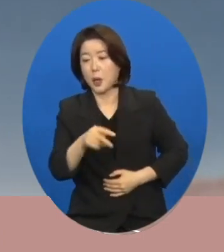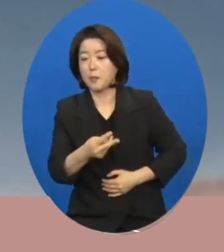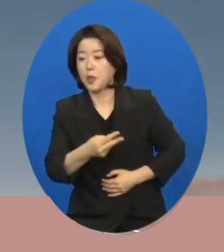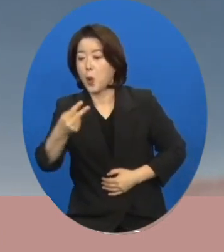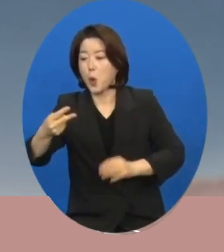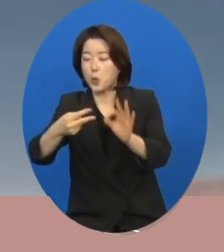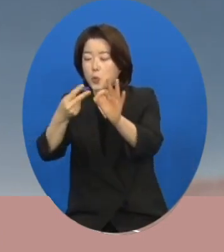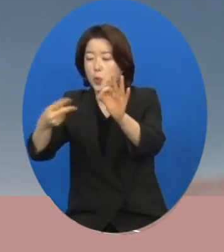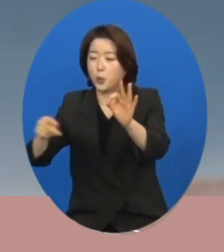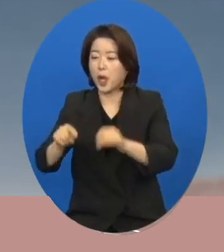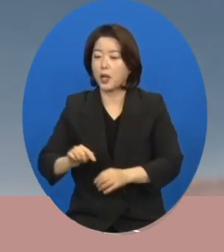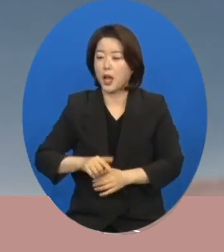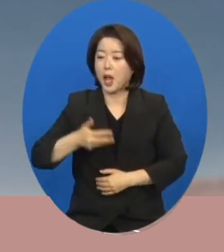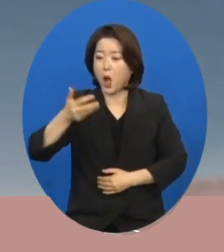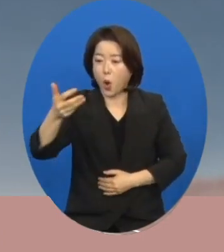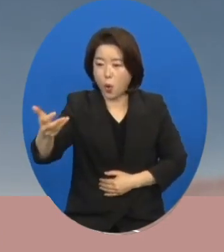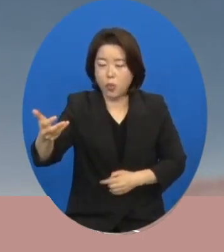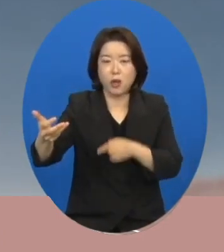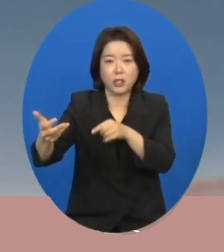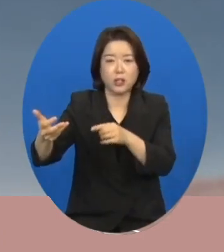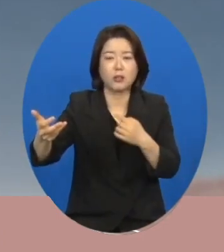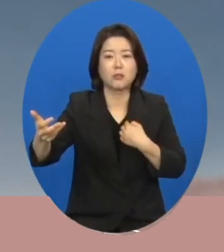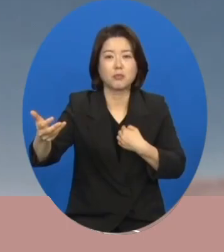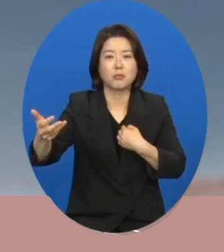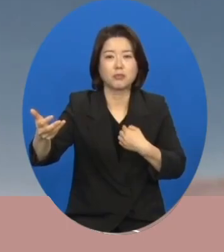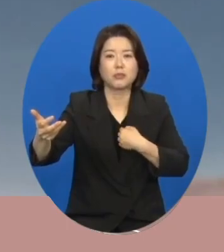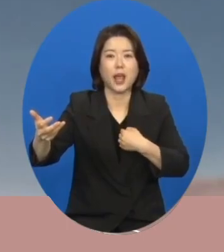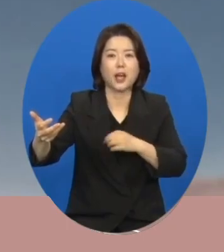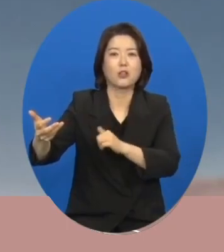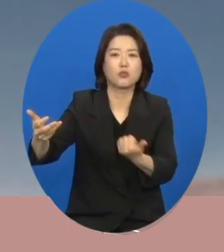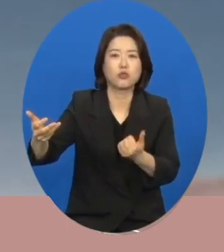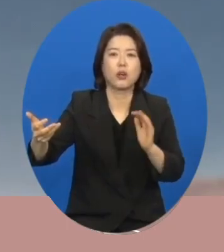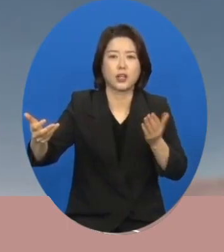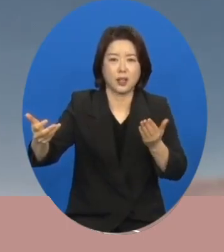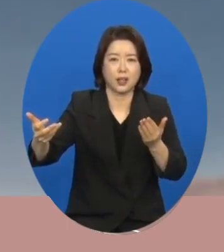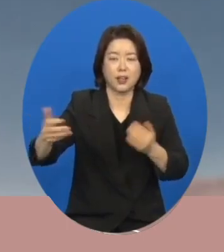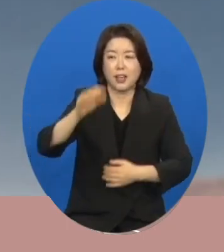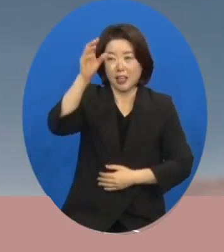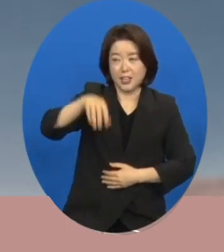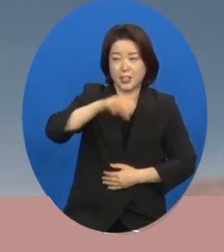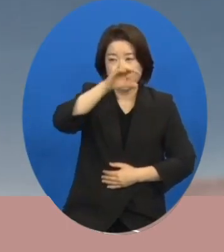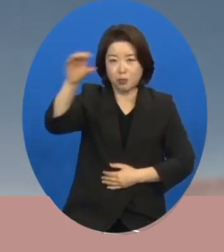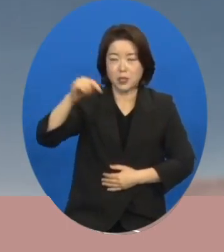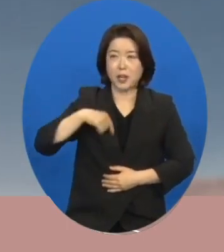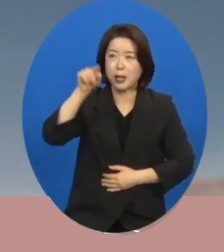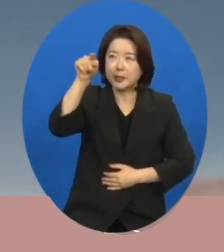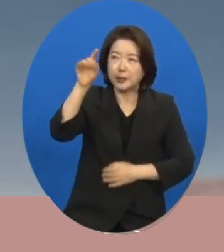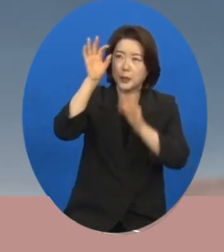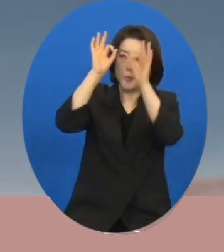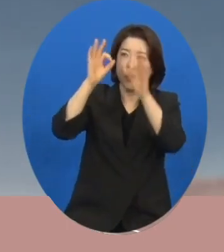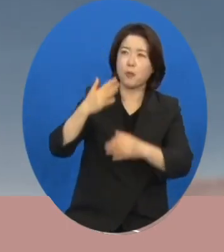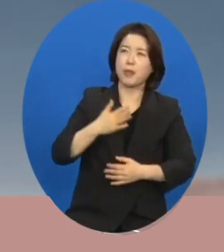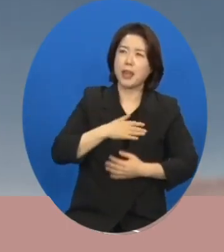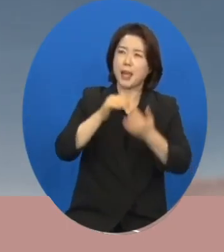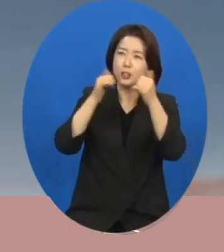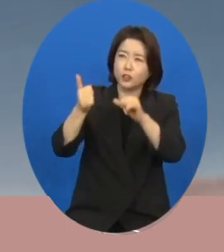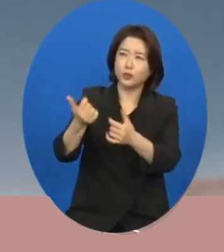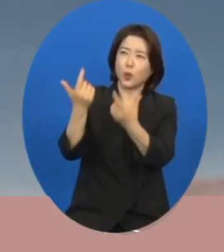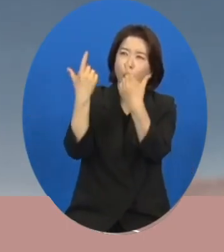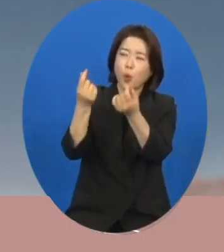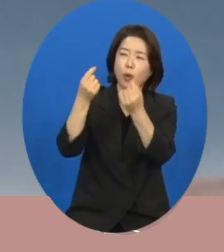것은 나의 죽음입니다 십자가에서 내가 죽었습니다 자아의 죽음을 경험하고 고백한